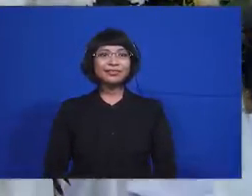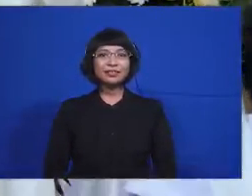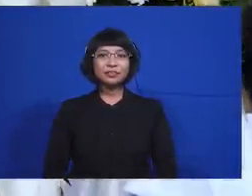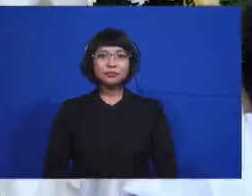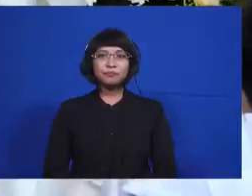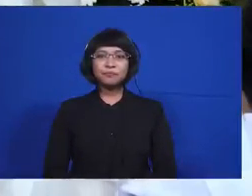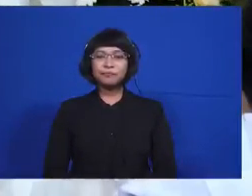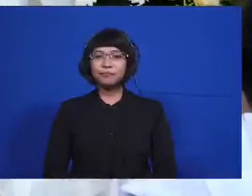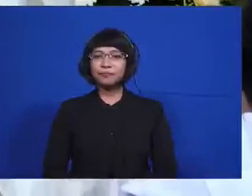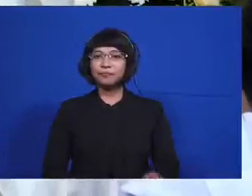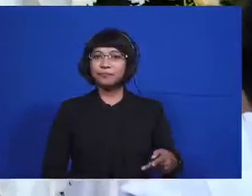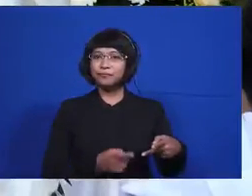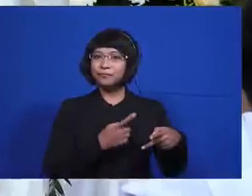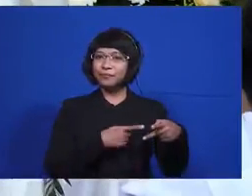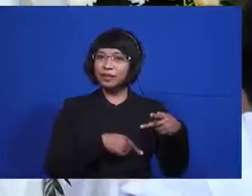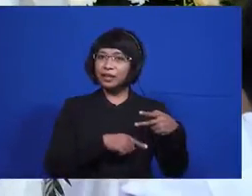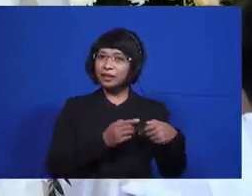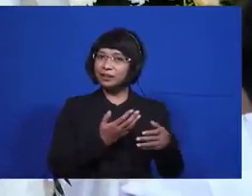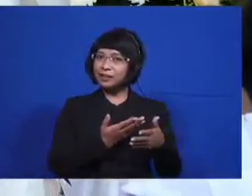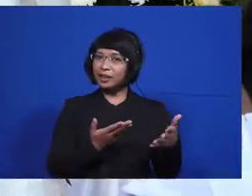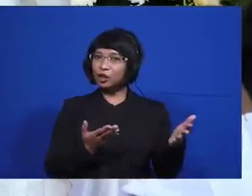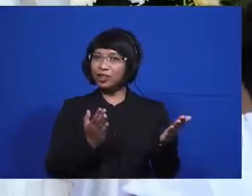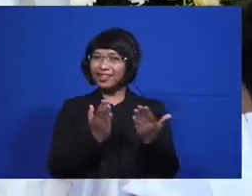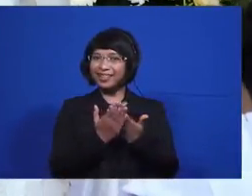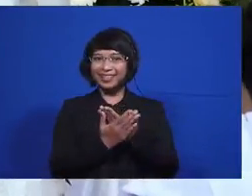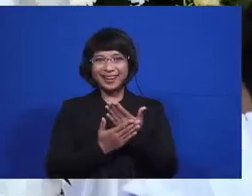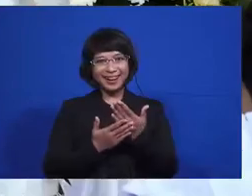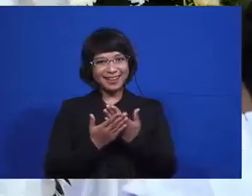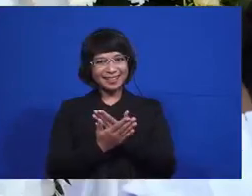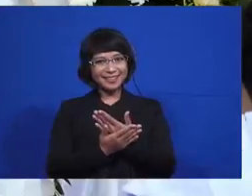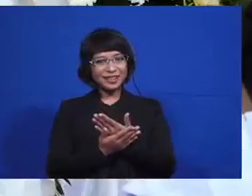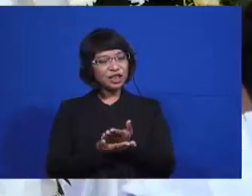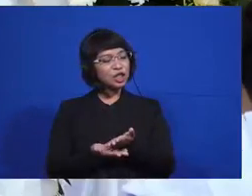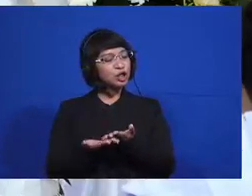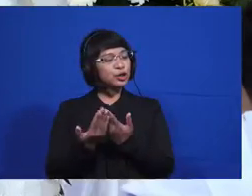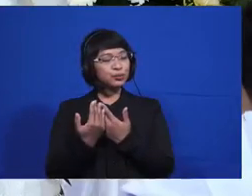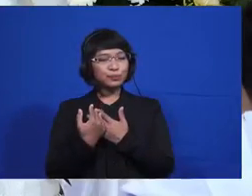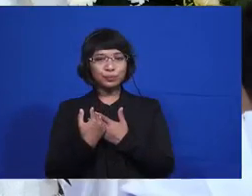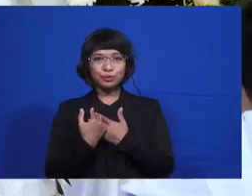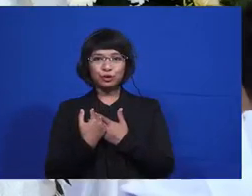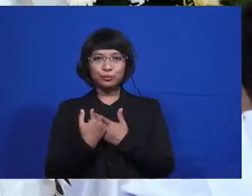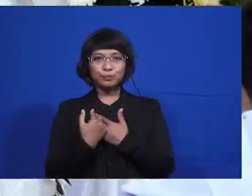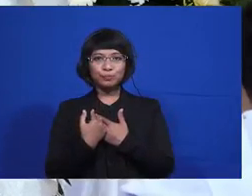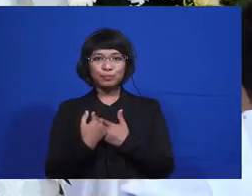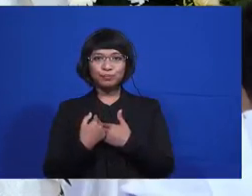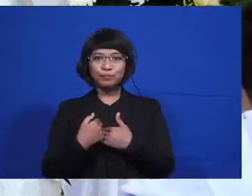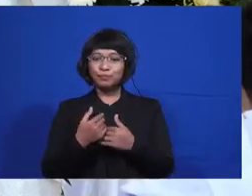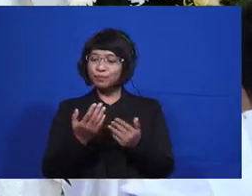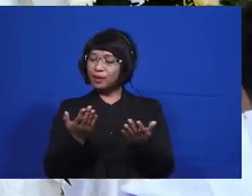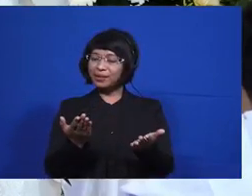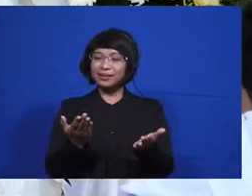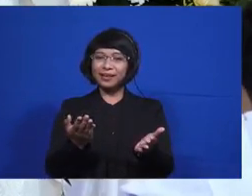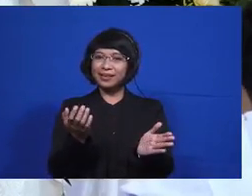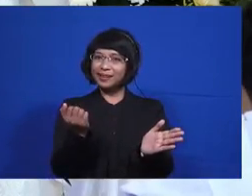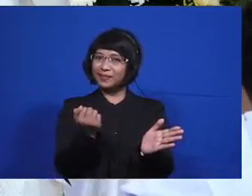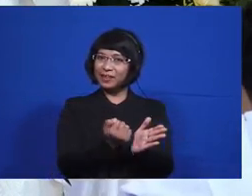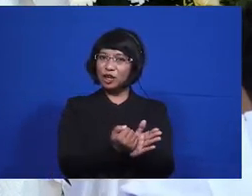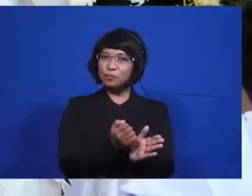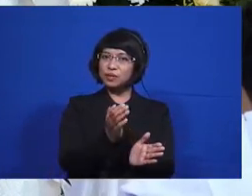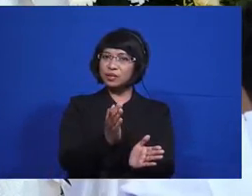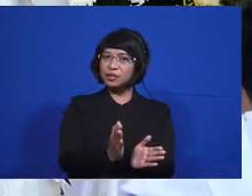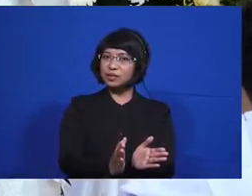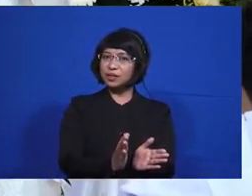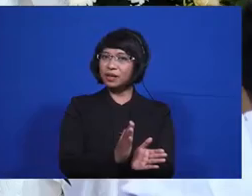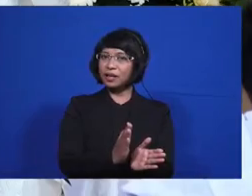Para diakon yang terkasih, sebelum Anda ditabiskan menjadi imam di hadapan Allah dan